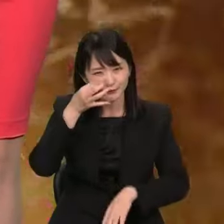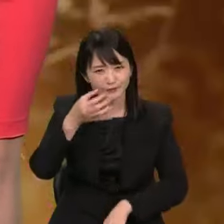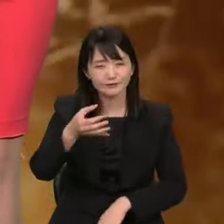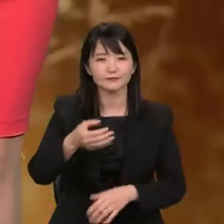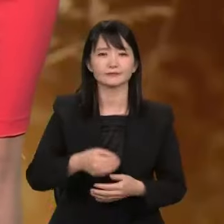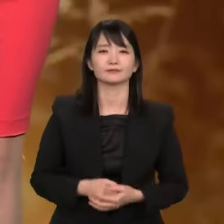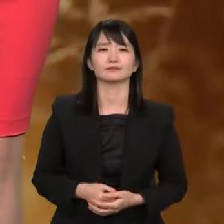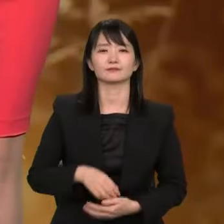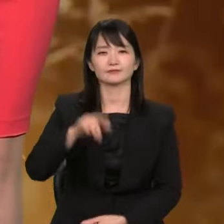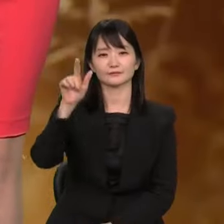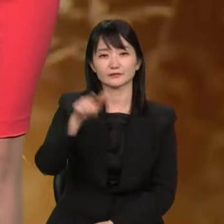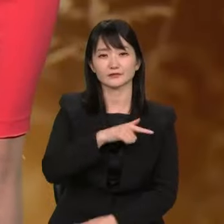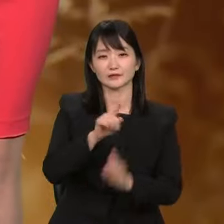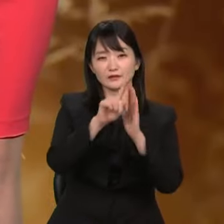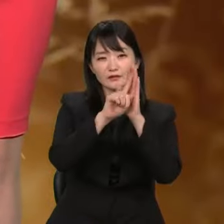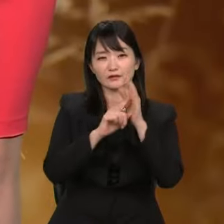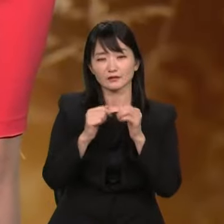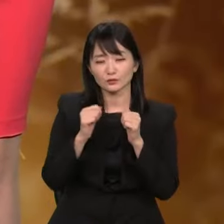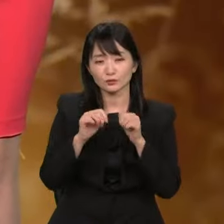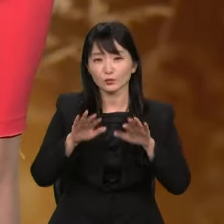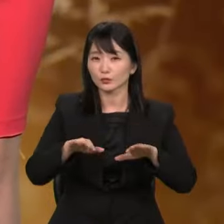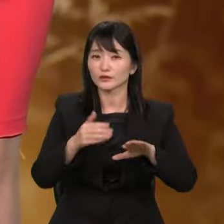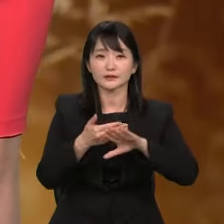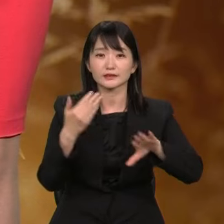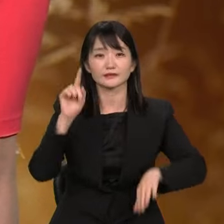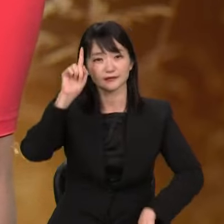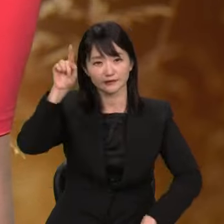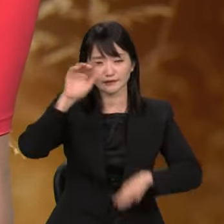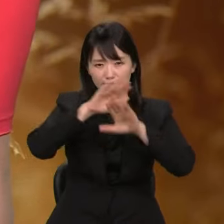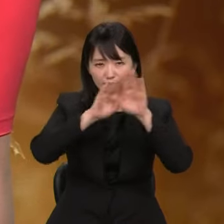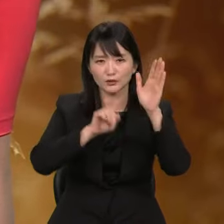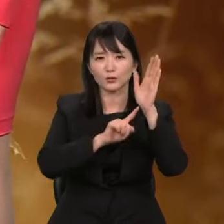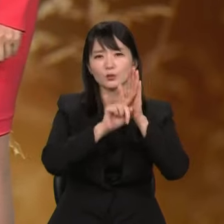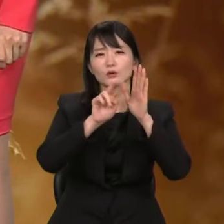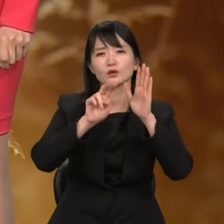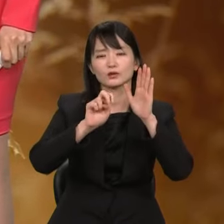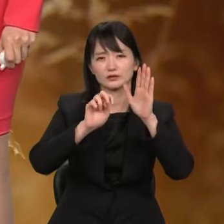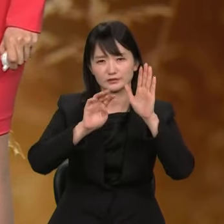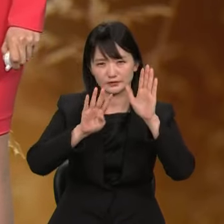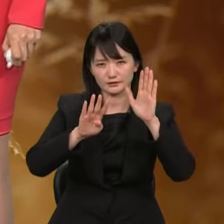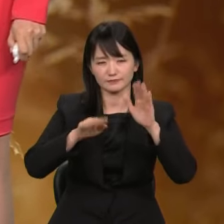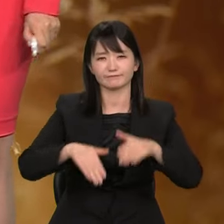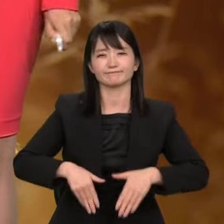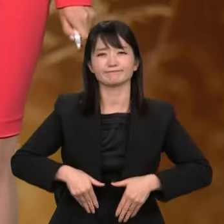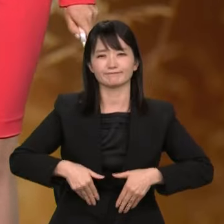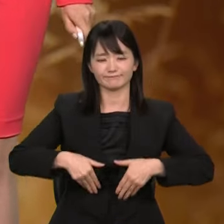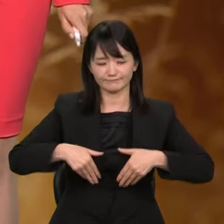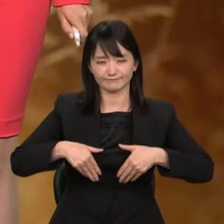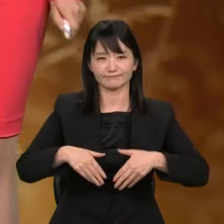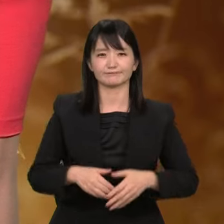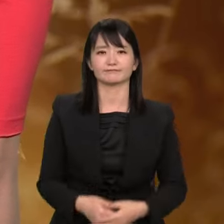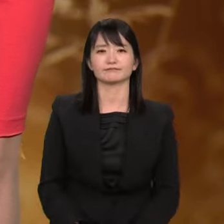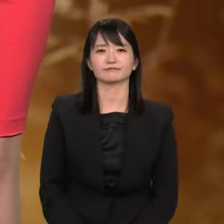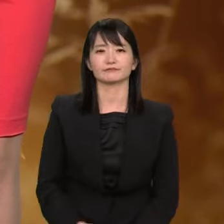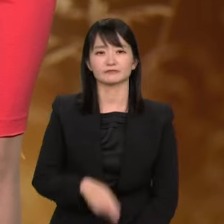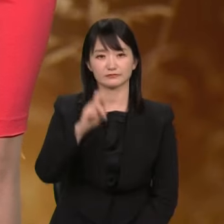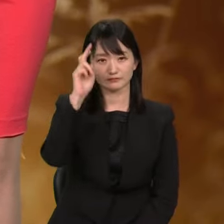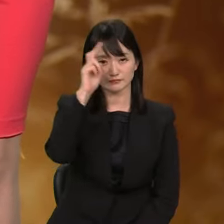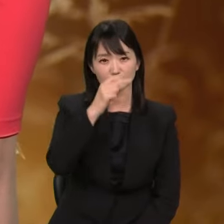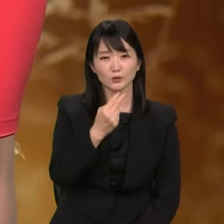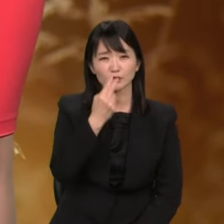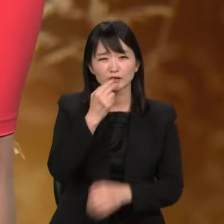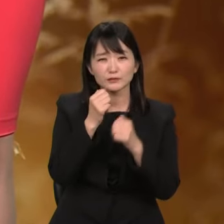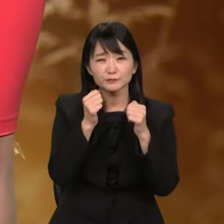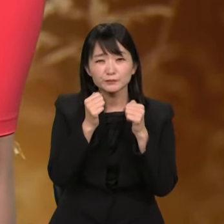있습니다. 종일 쌀쌀했던 오늘과 달리 내일 낮에는 24도까지 오르면서 포근함이 감돌겠습니다. 다만